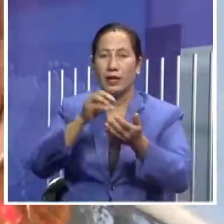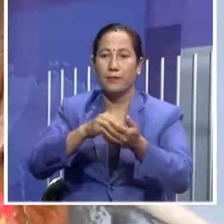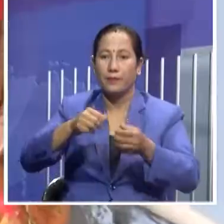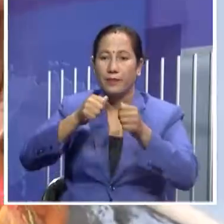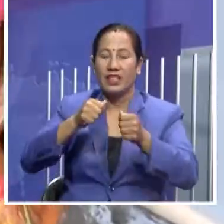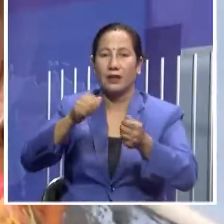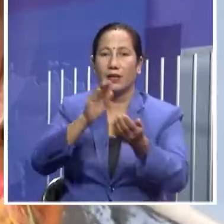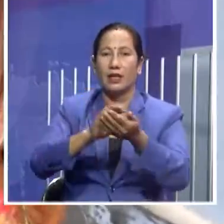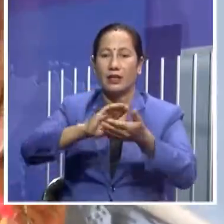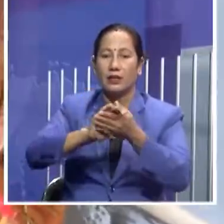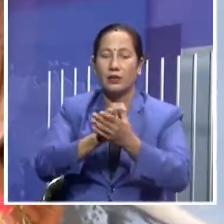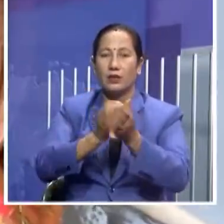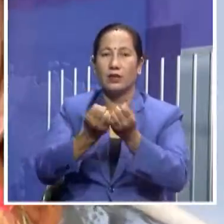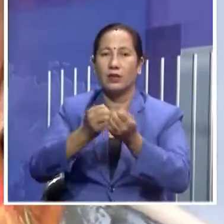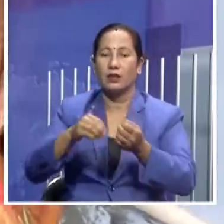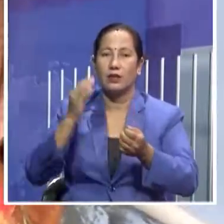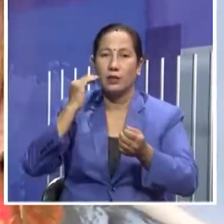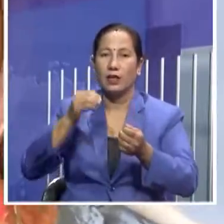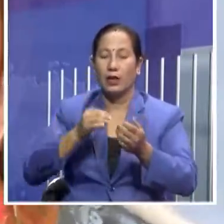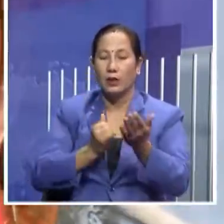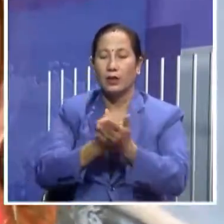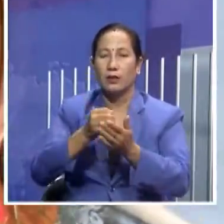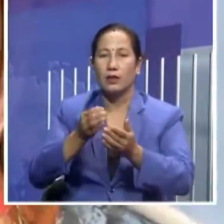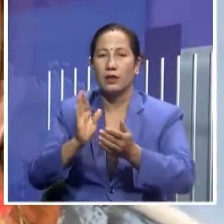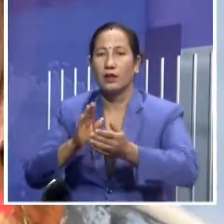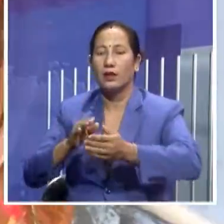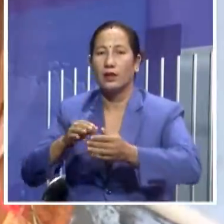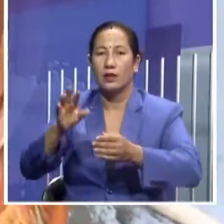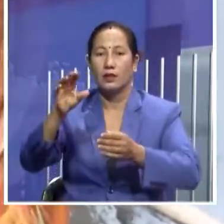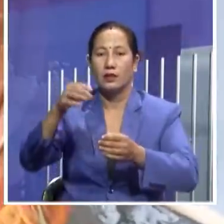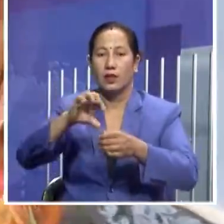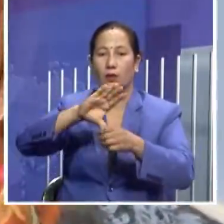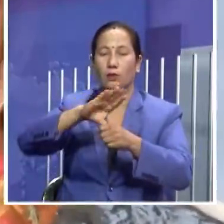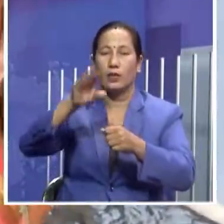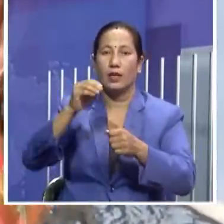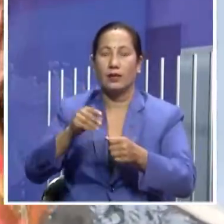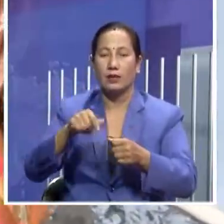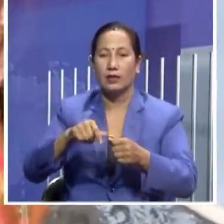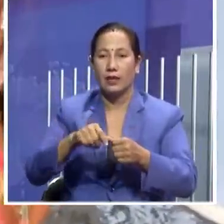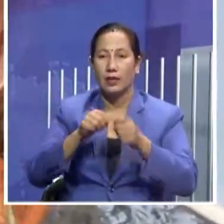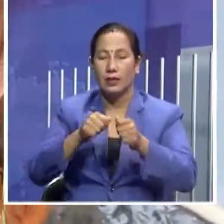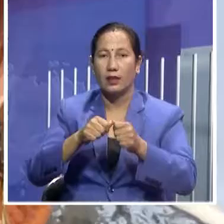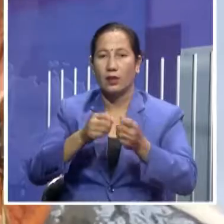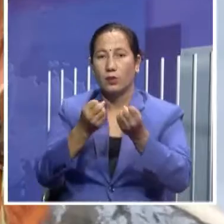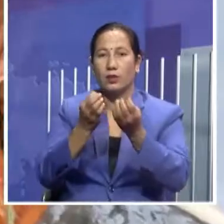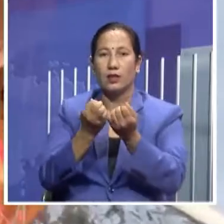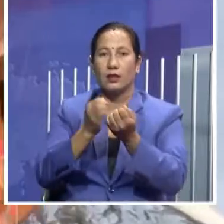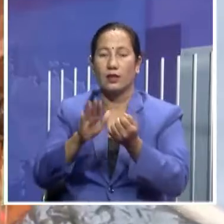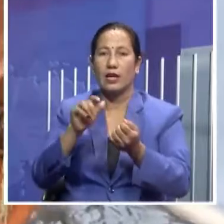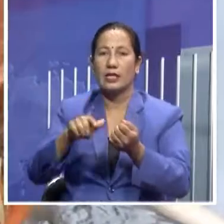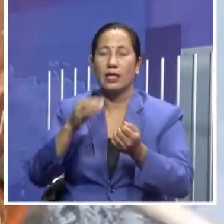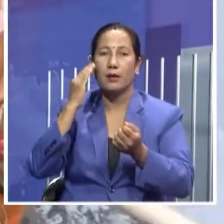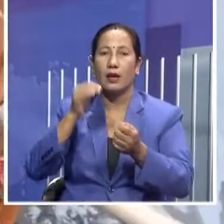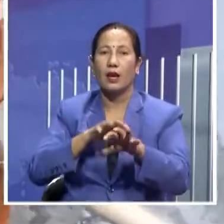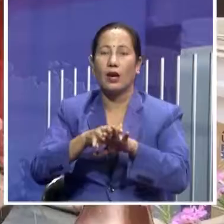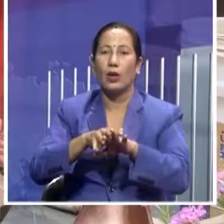लगेर धुने गर्दछन्। महिलाहरू खेतमा गएर साउको बोट लिएर आउँदछन् अनि त्यसलाई धारामा लगेर पूजा गर्ने गर्दछन्। यसलाई